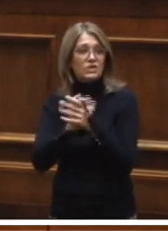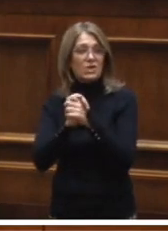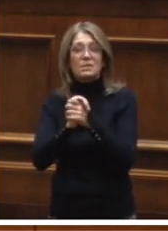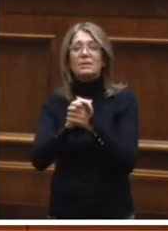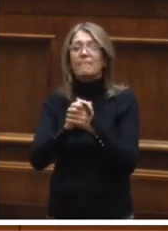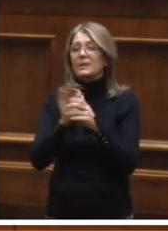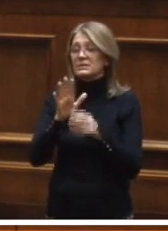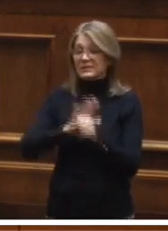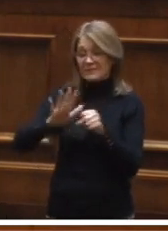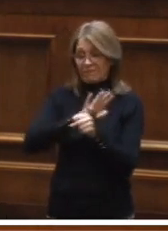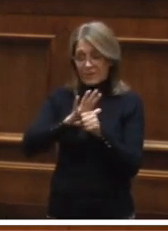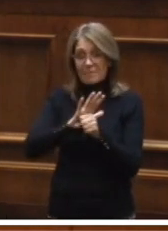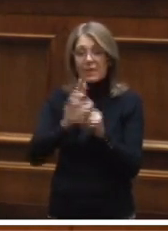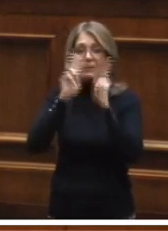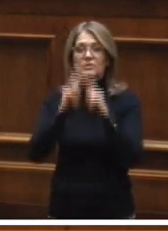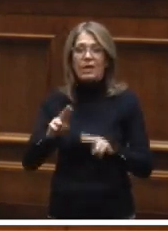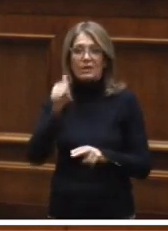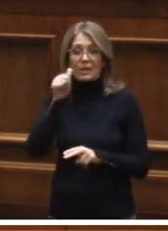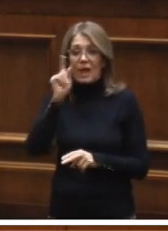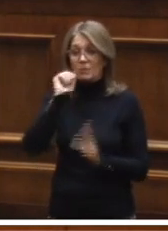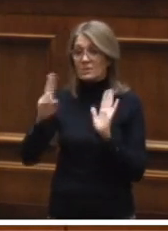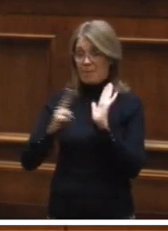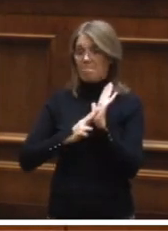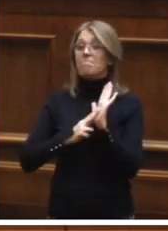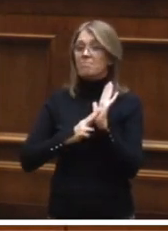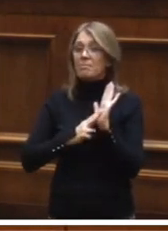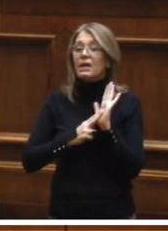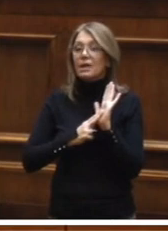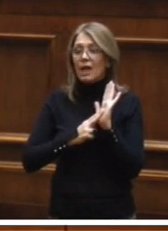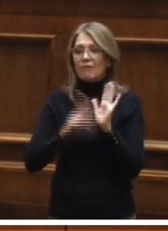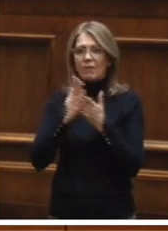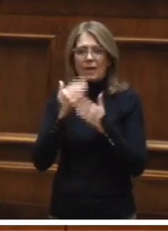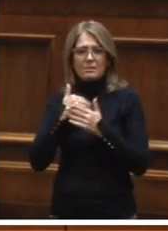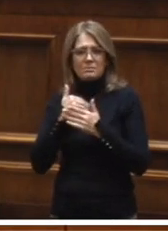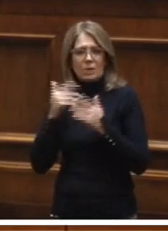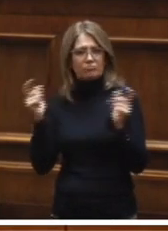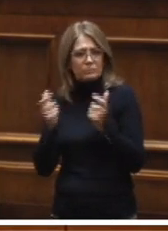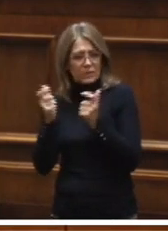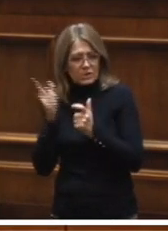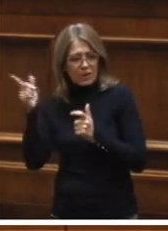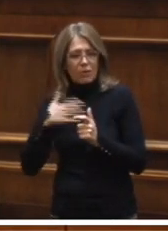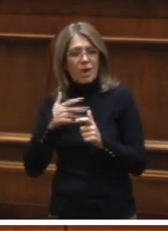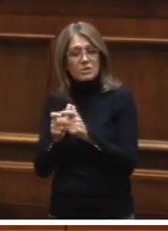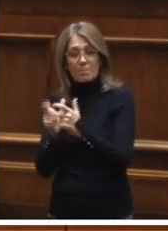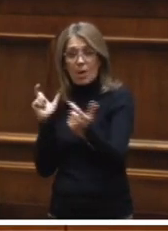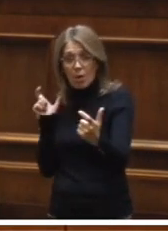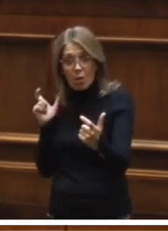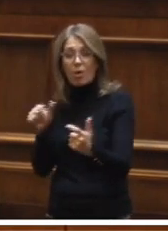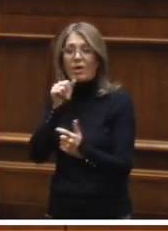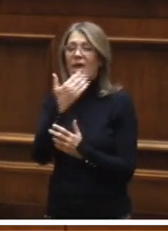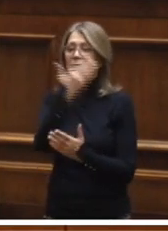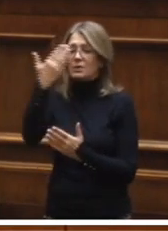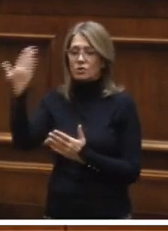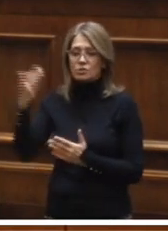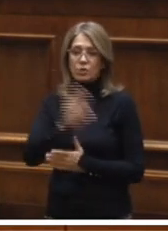prava. Imali smo ovim povodom i lepu svečanost u našem centralnom holu i otvorili izložbu dečijih radova